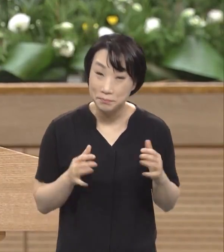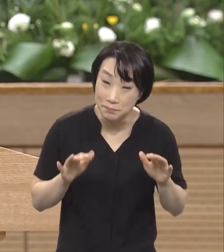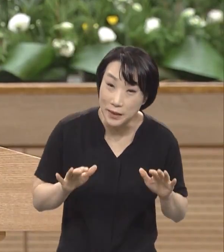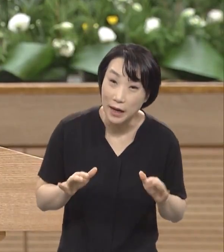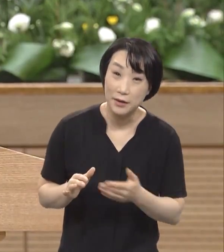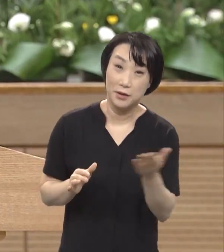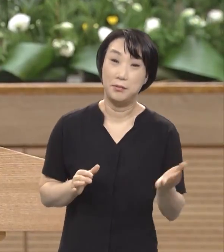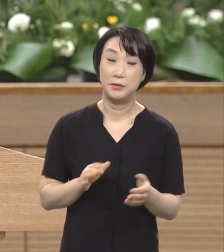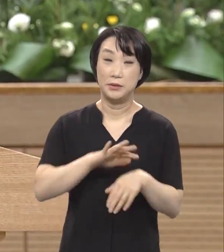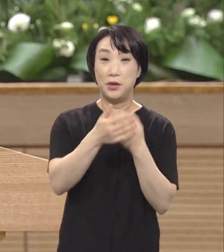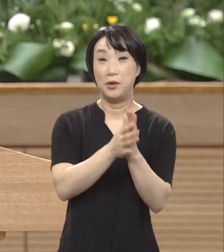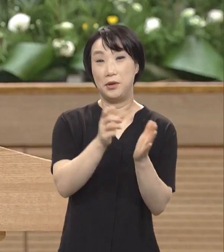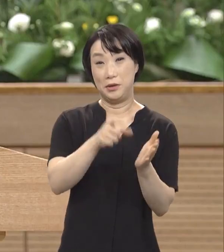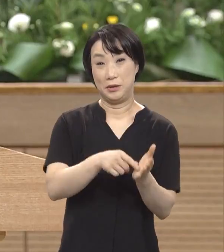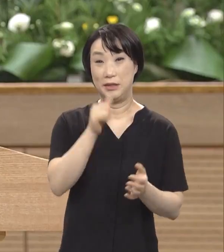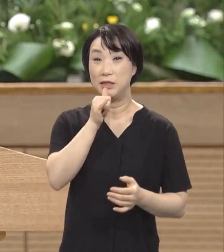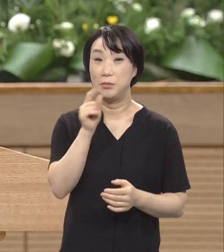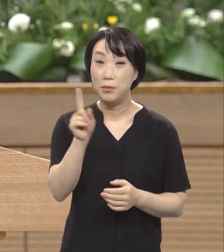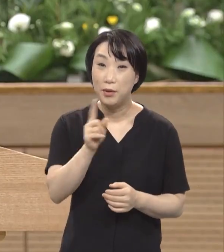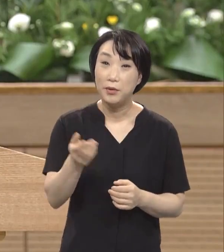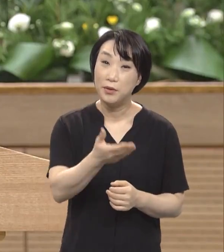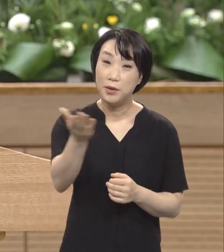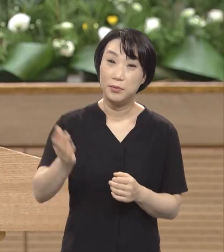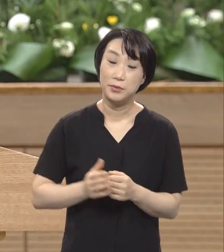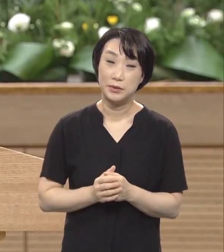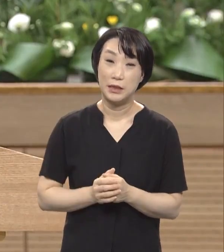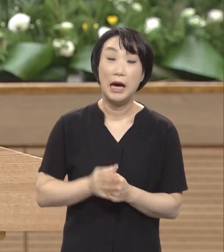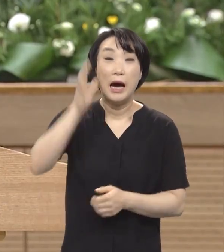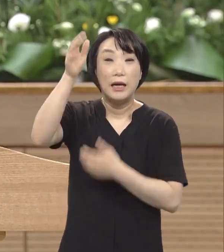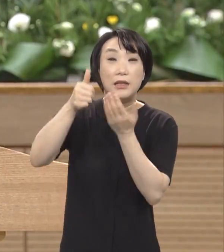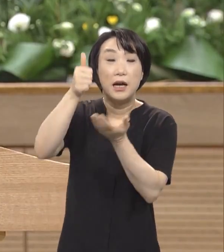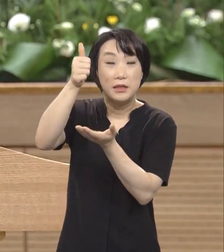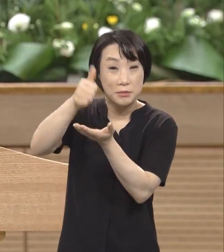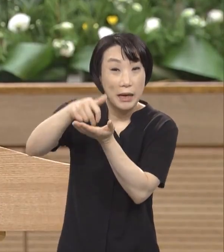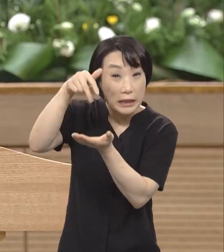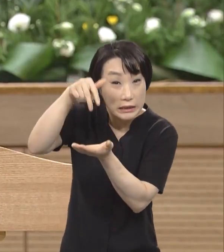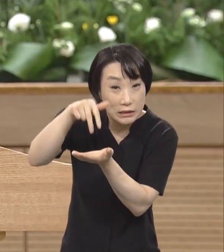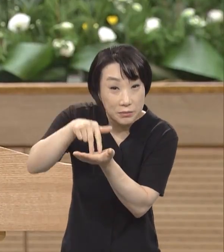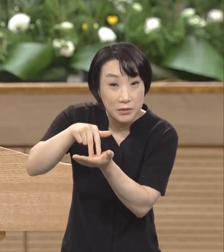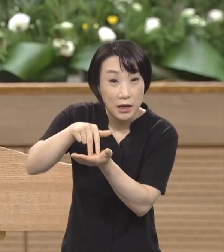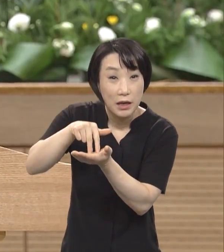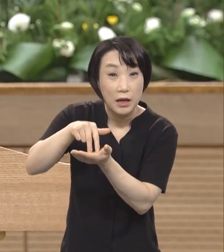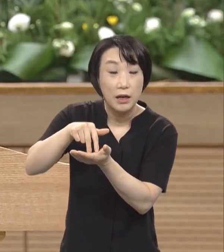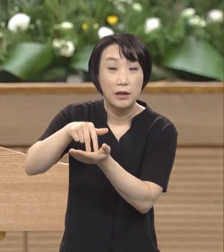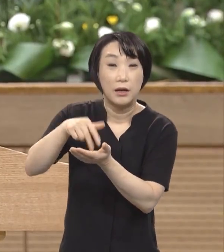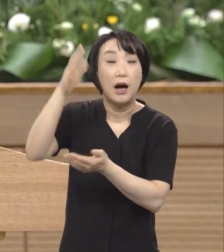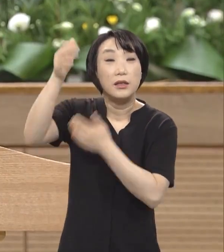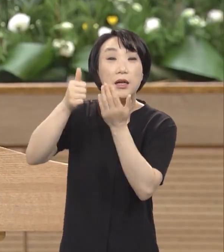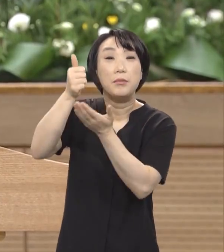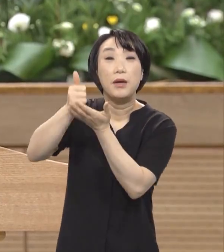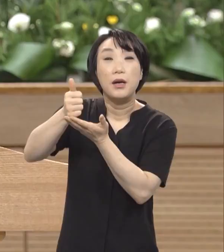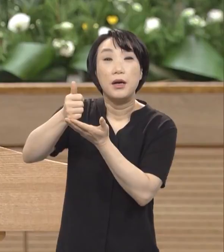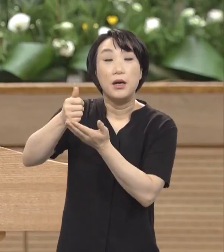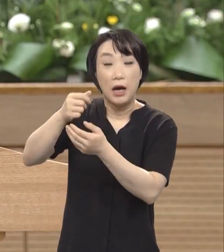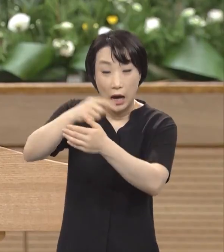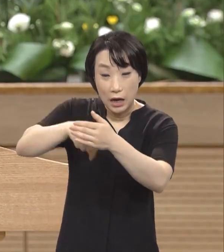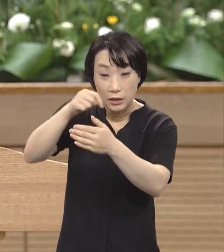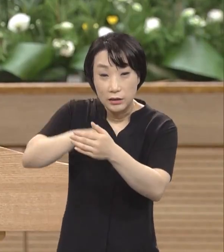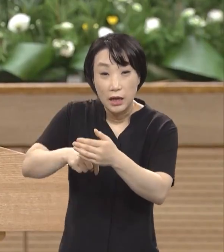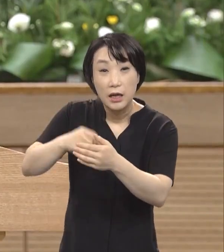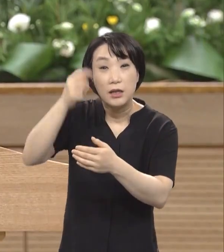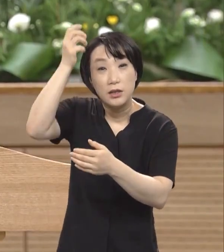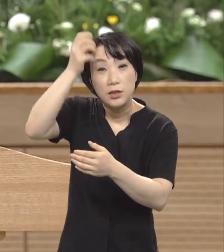자, 11절에 뭐라고 말을 하냐? 하나님의 사종을 하나님